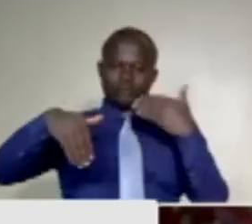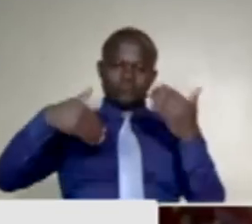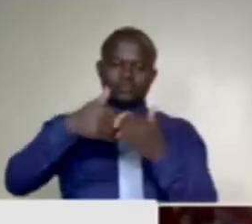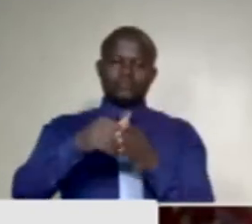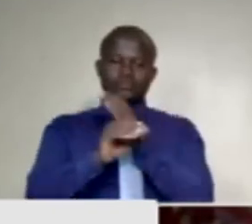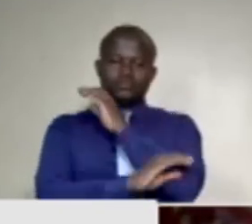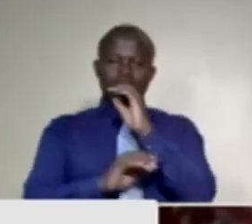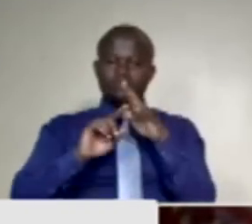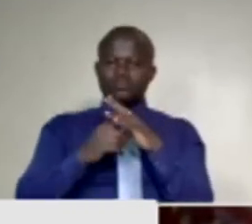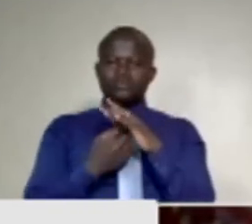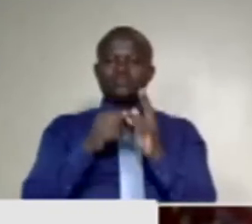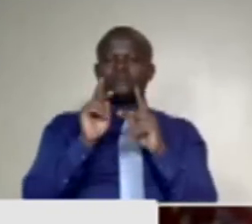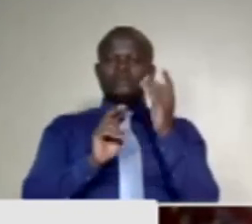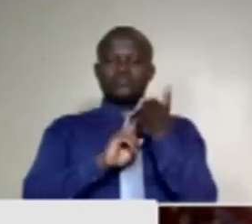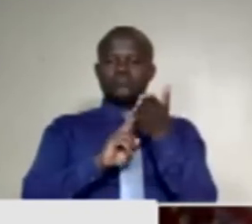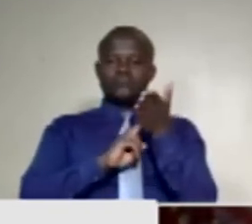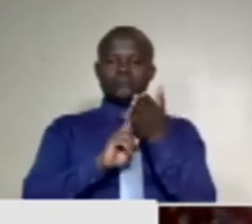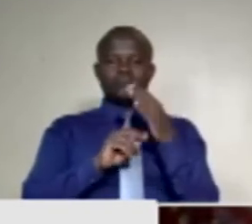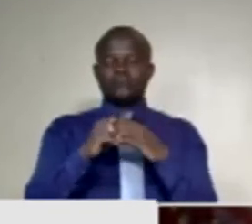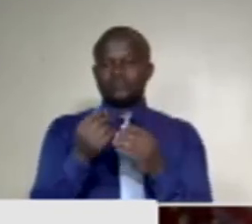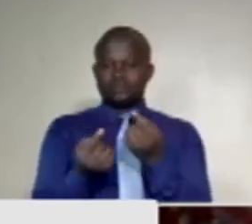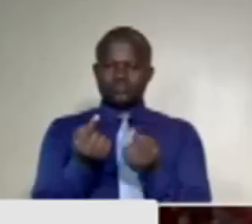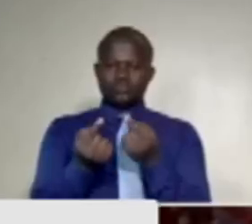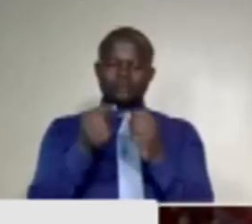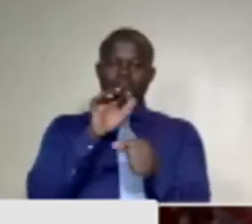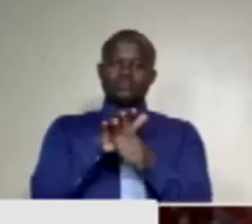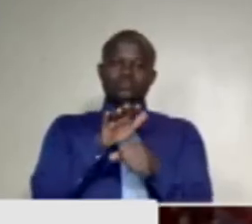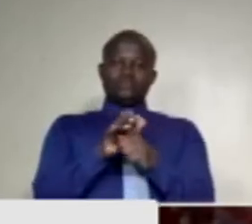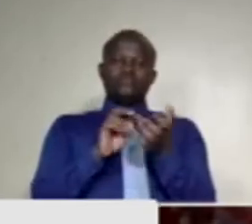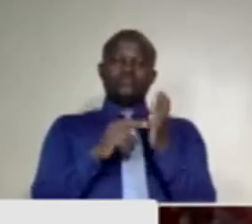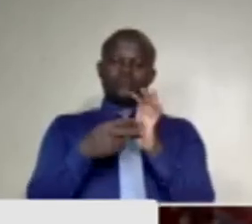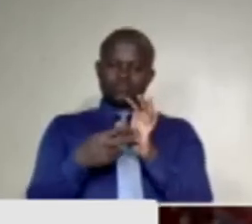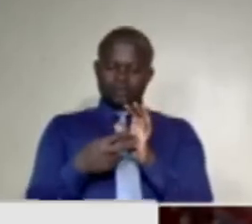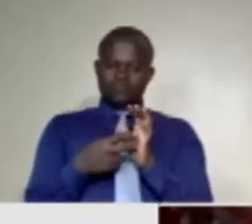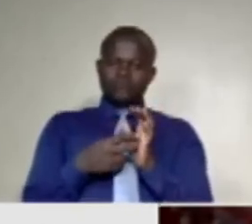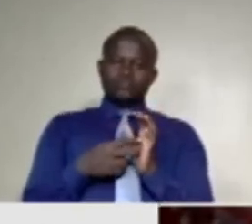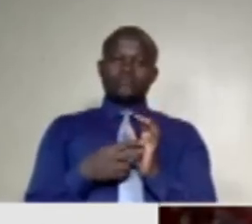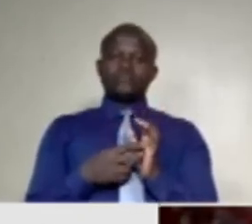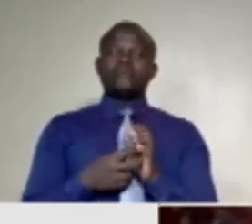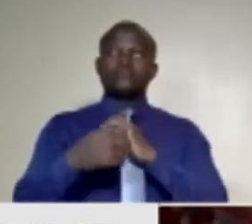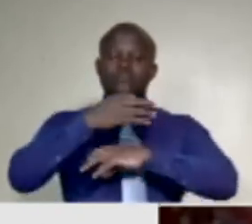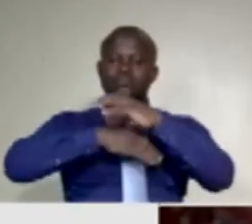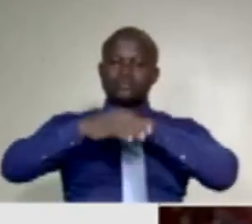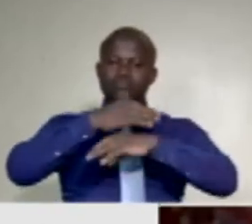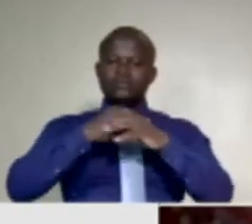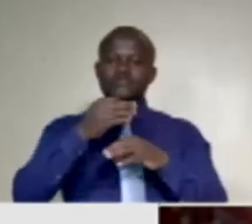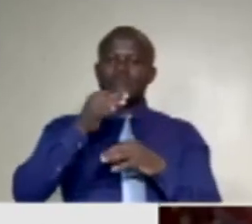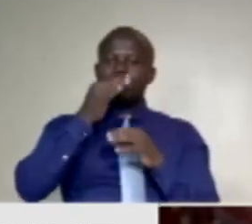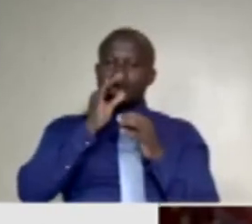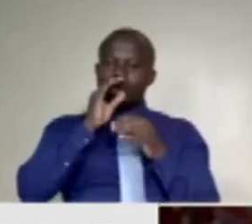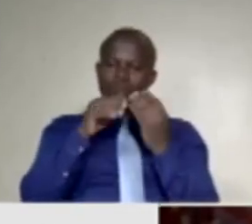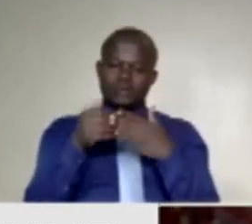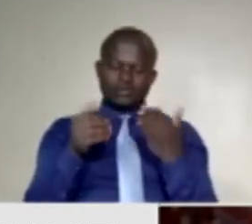bitangiriye ku bantu bakoresha inkwi nyinshi ubwo ni ukuvuga inganda z'ibyayi